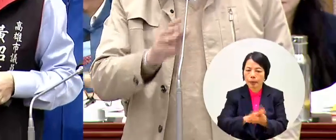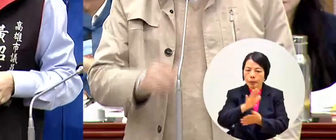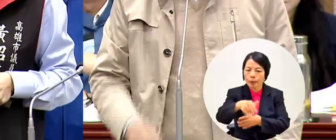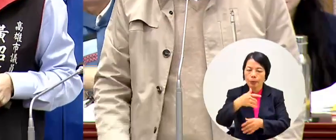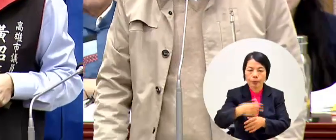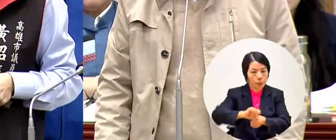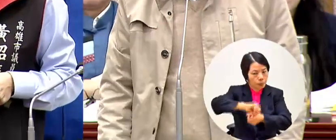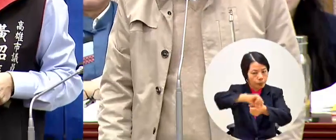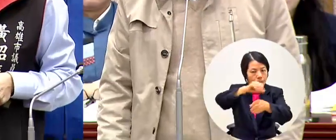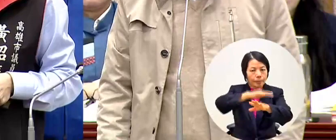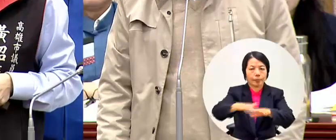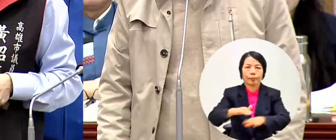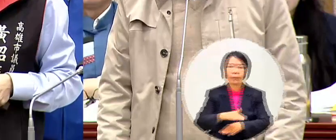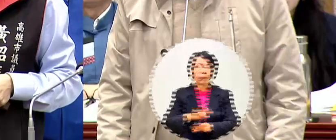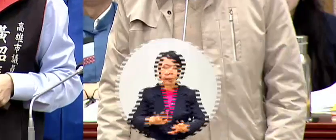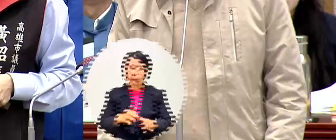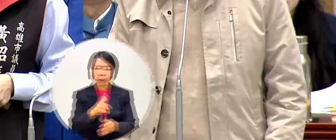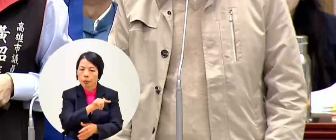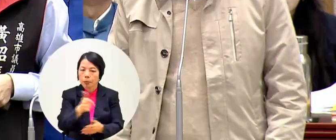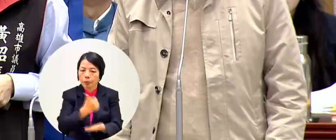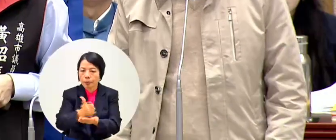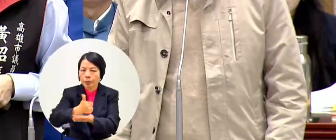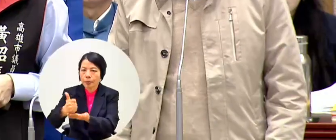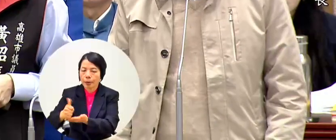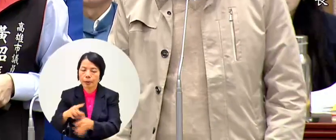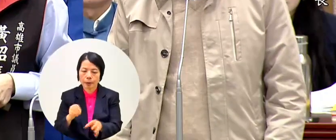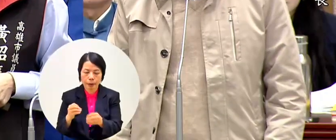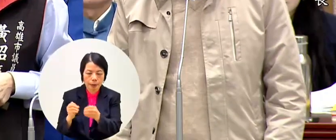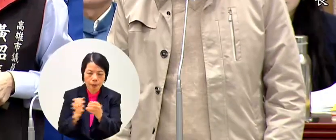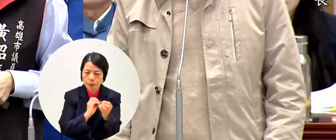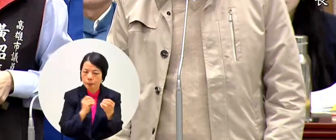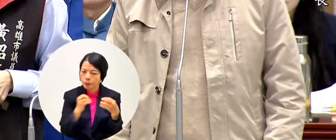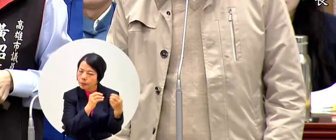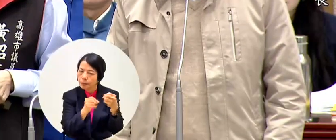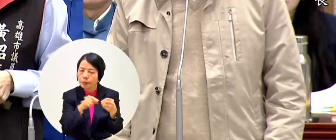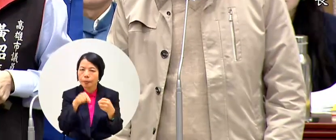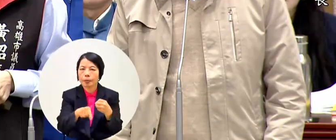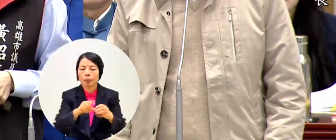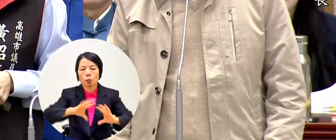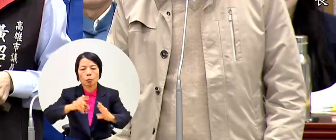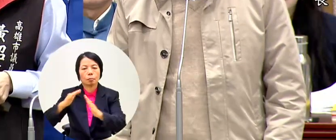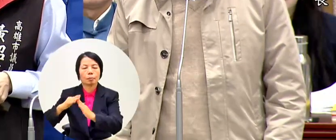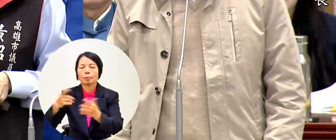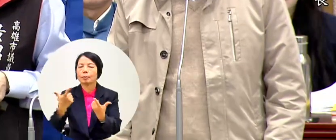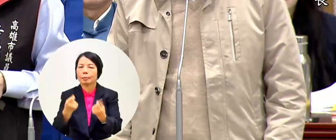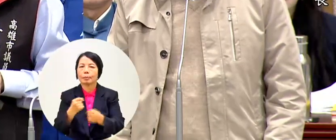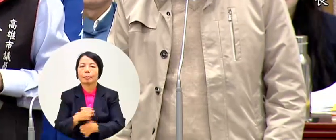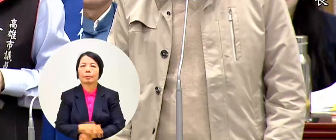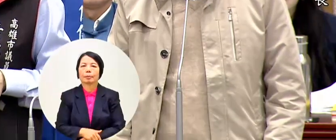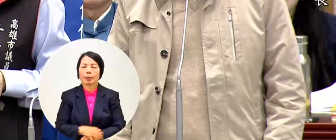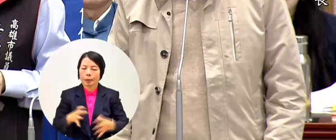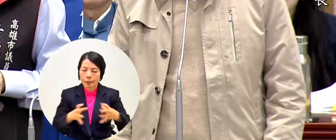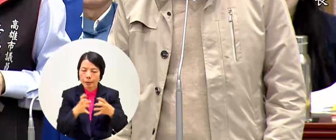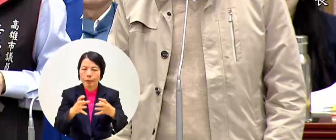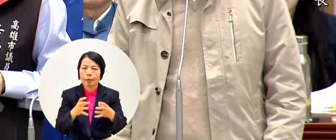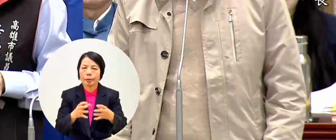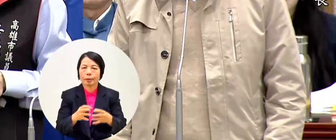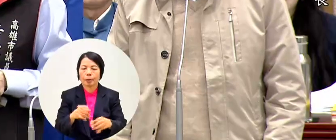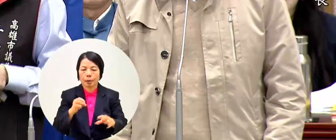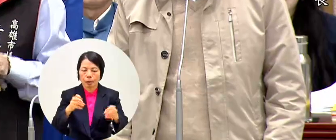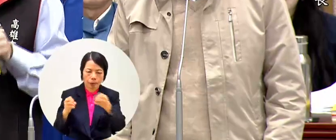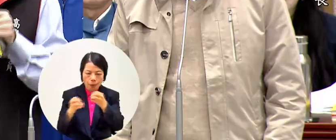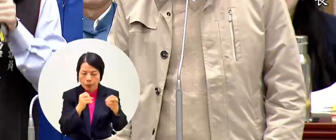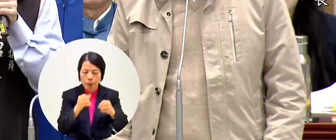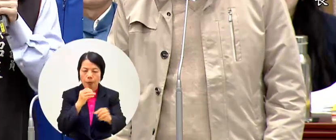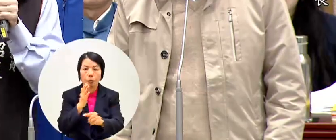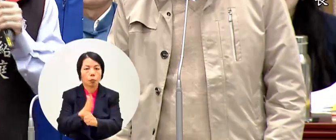西，还有可以洽谈的这些单位和国家，我们陆续都一并的在做相关上的一个处理，那希望能够交出更好的成